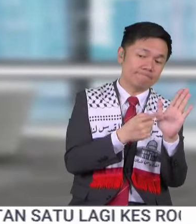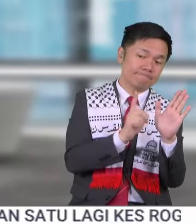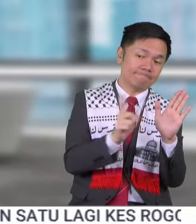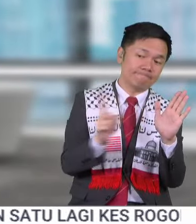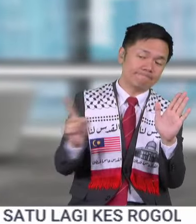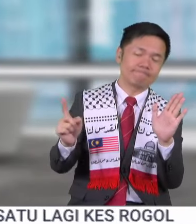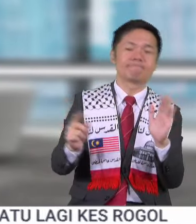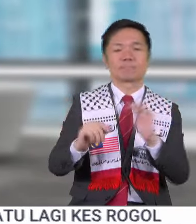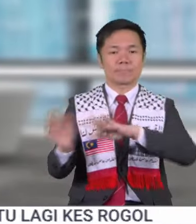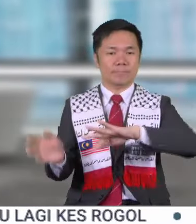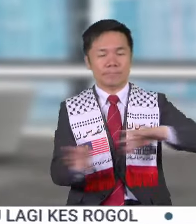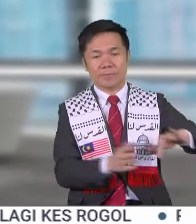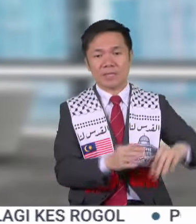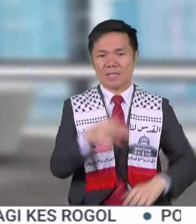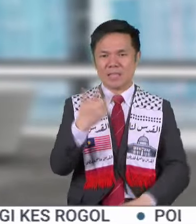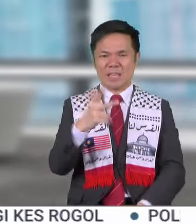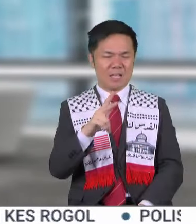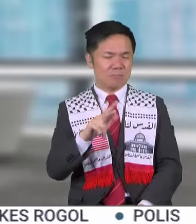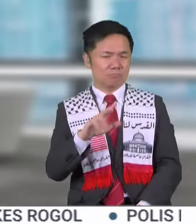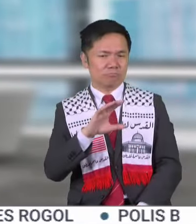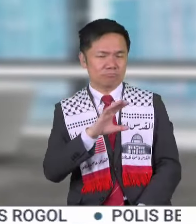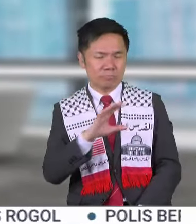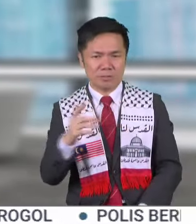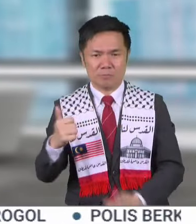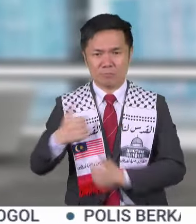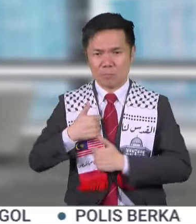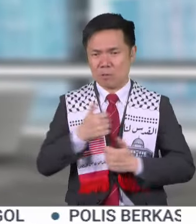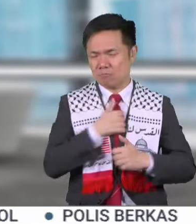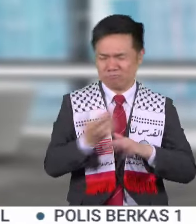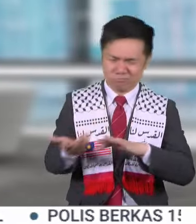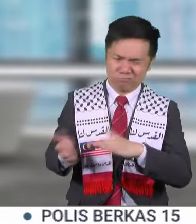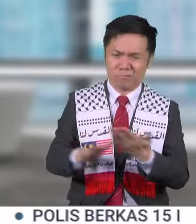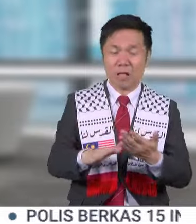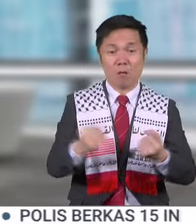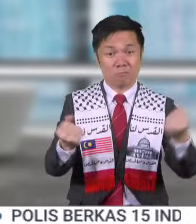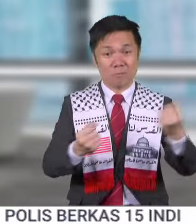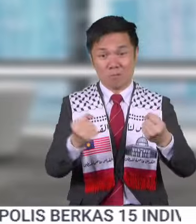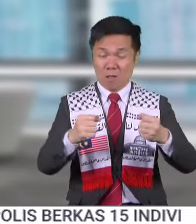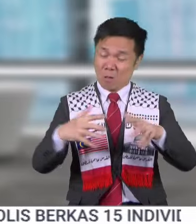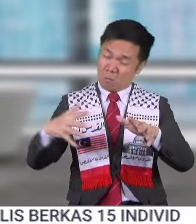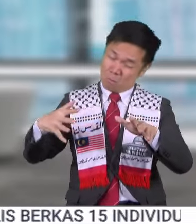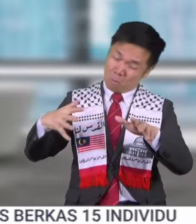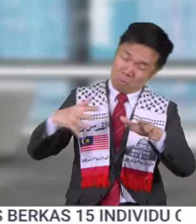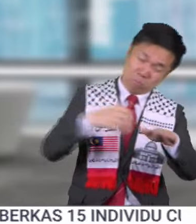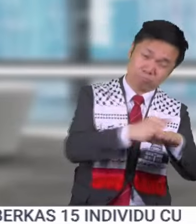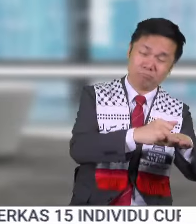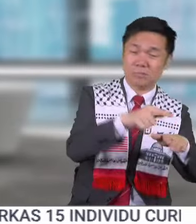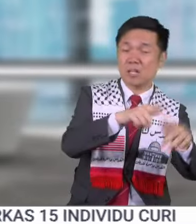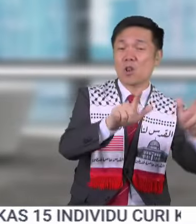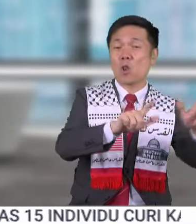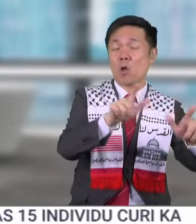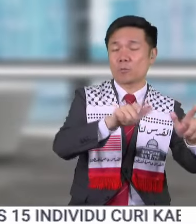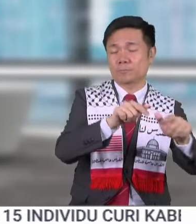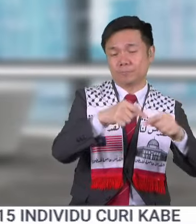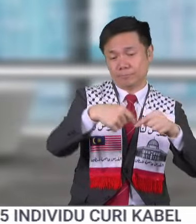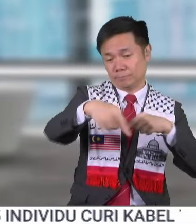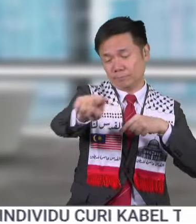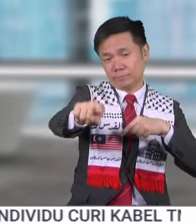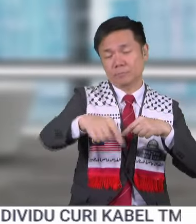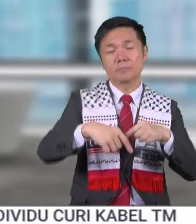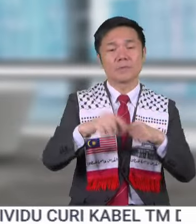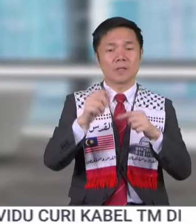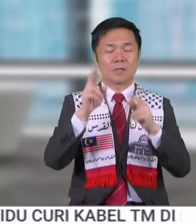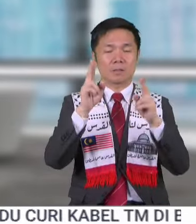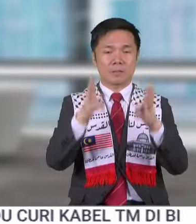tiga anggota tentera maut dalam kemalangan babitkan tiga trak tentera dan sebuah Lori di k 77.5